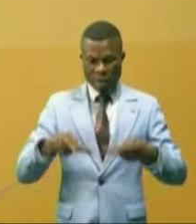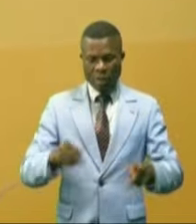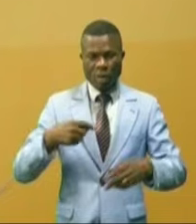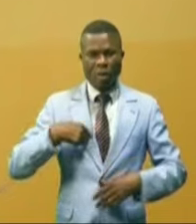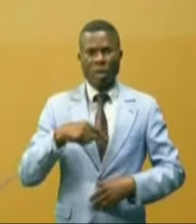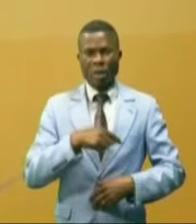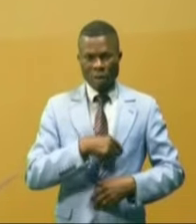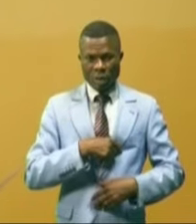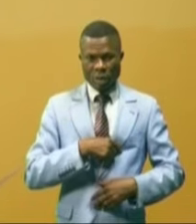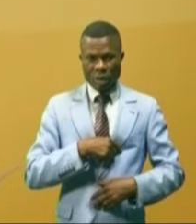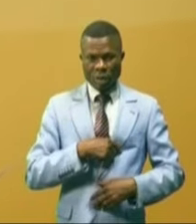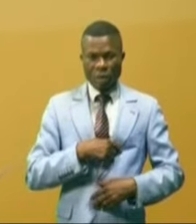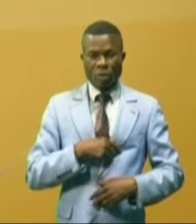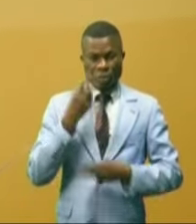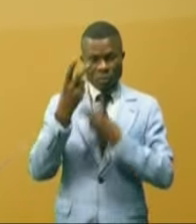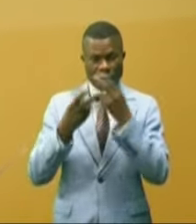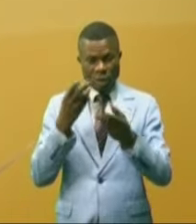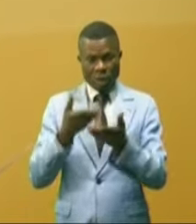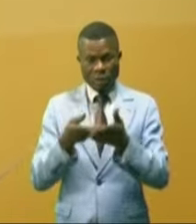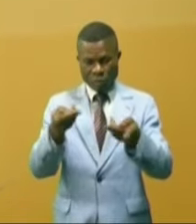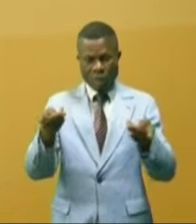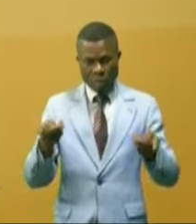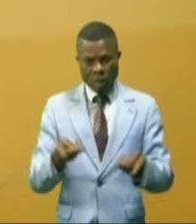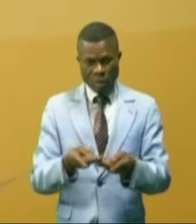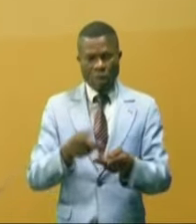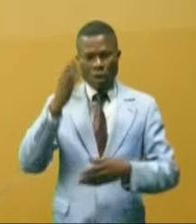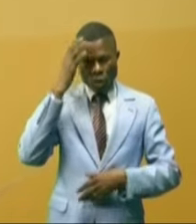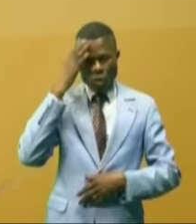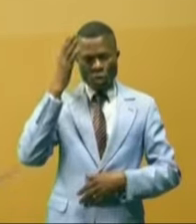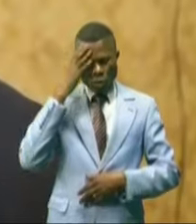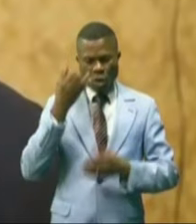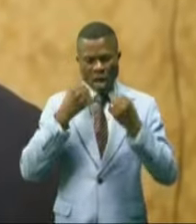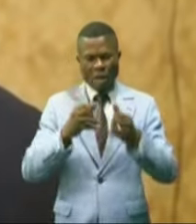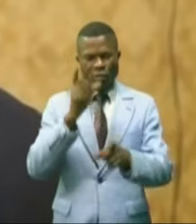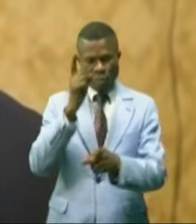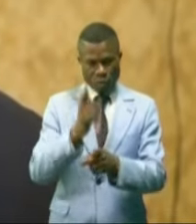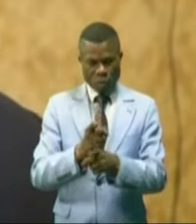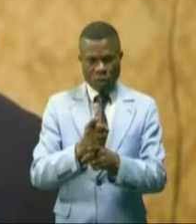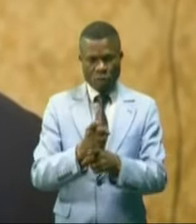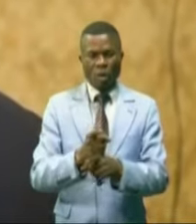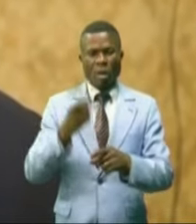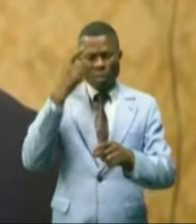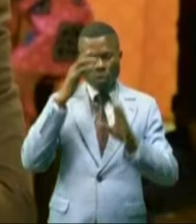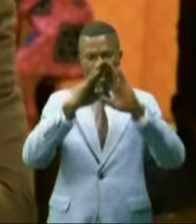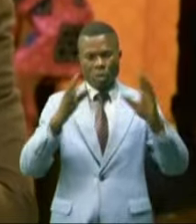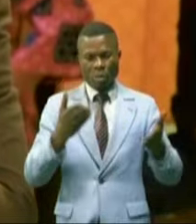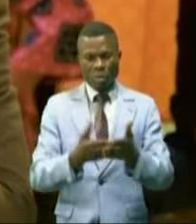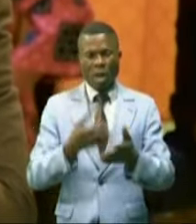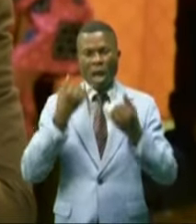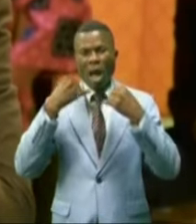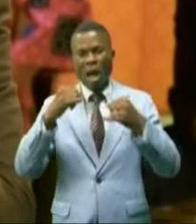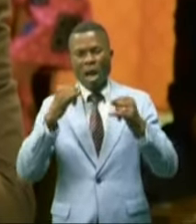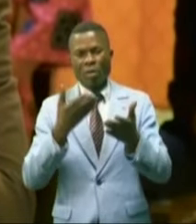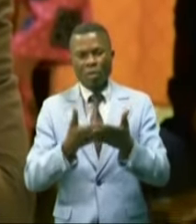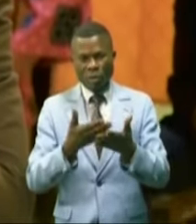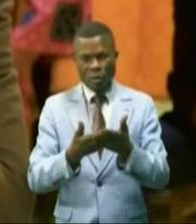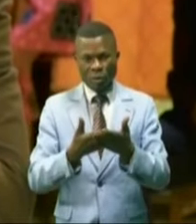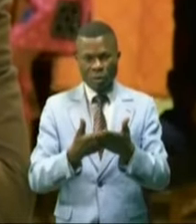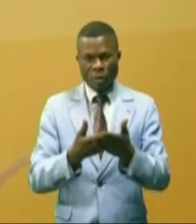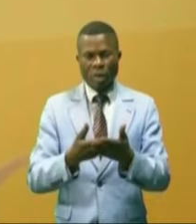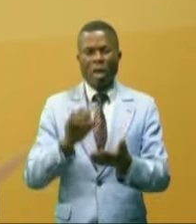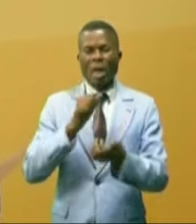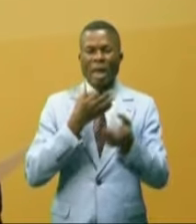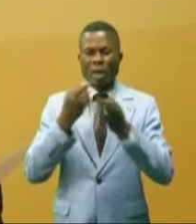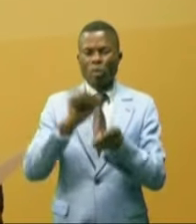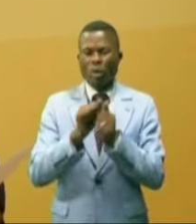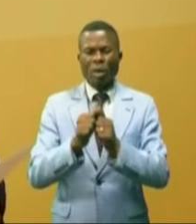d'une part d'effectuer une licence du terrain afin de prendre des formations directement auprès des ménages, informations traduisant toutes les difficultés